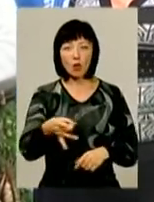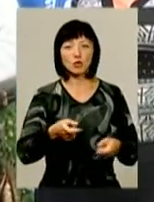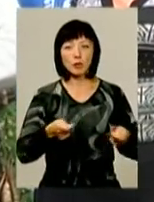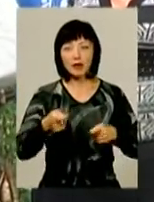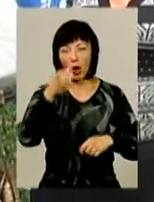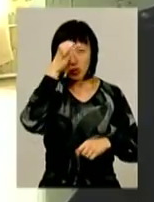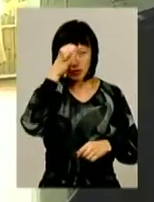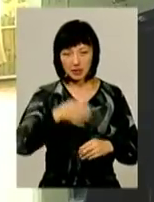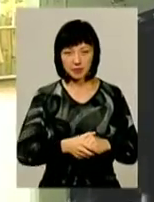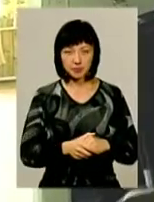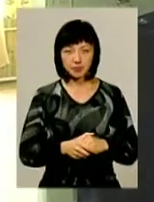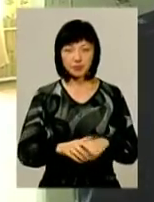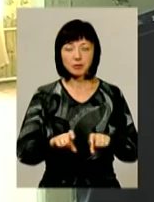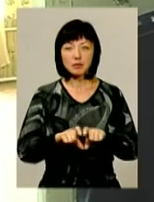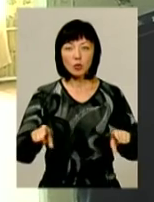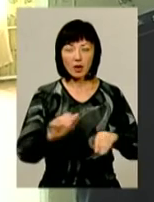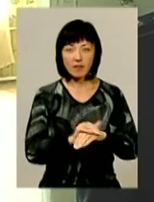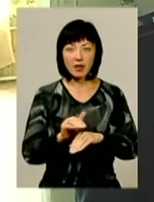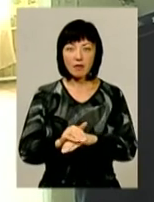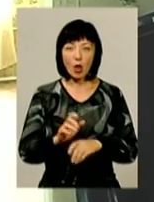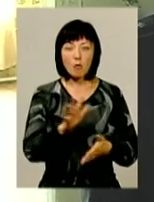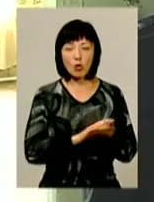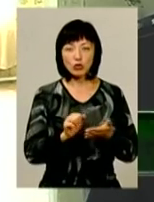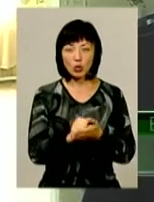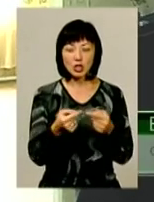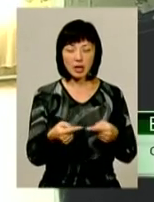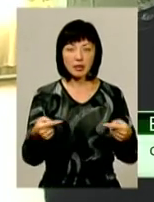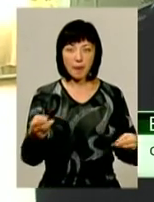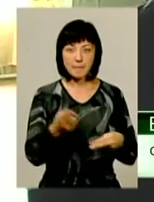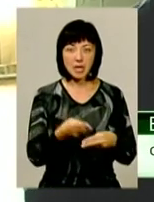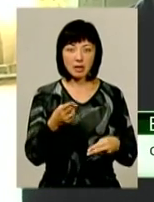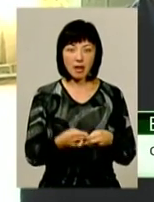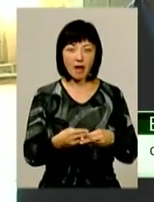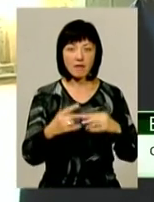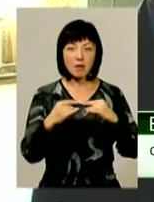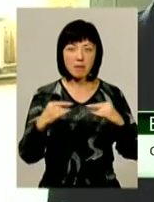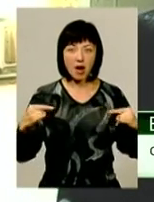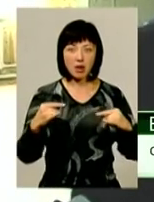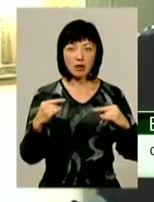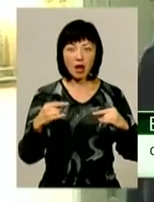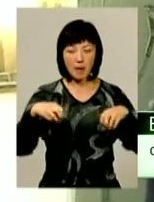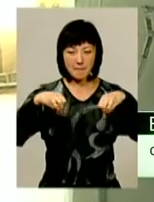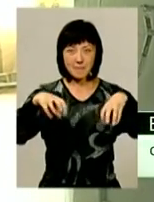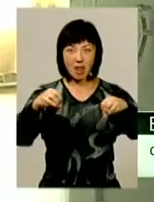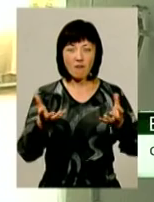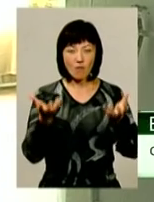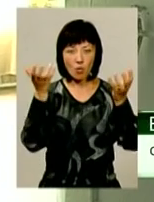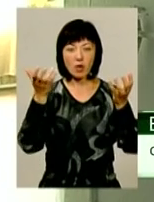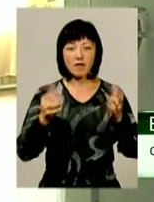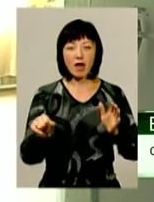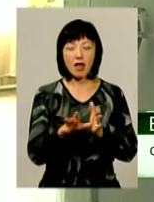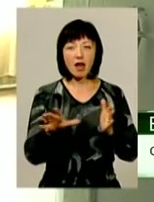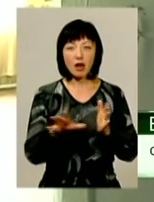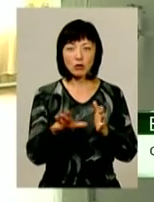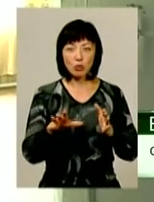управління освіти. В школі виявлено пошкодження речей, металевих парт, плафонів, електропроводки. По